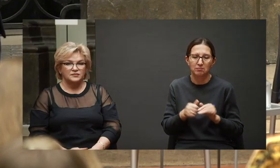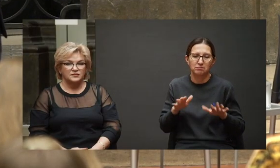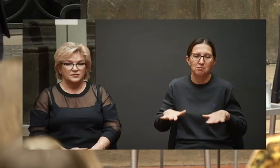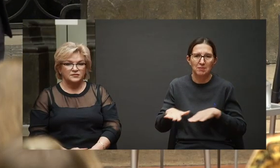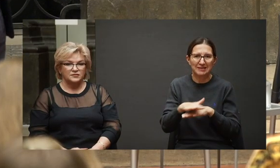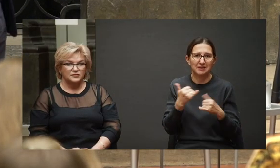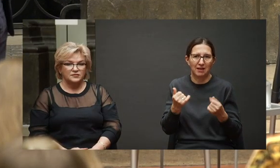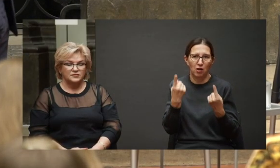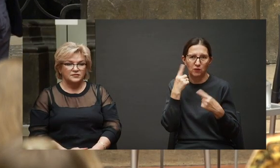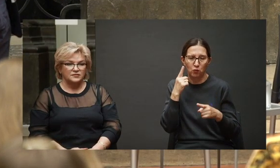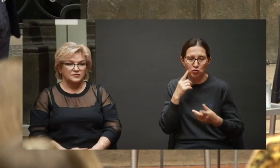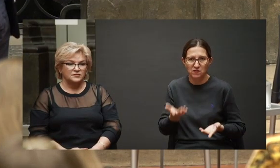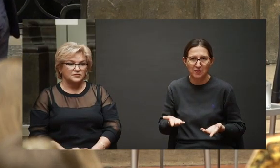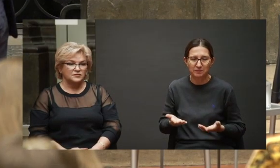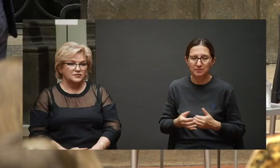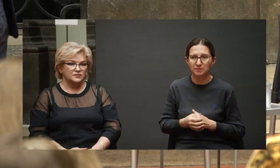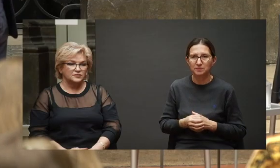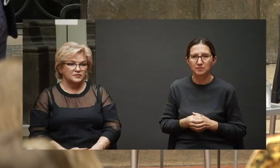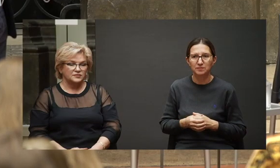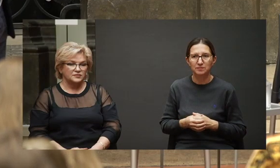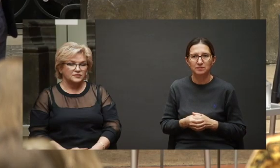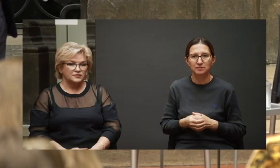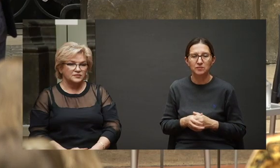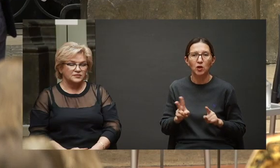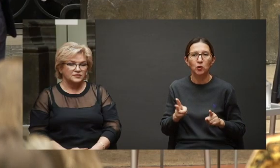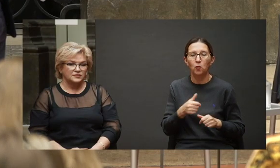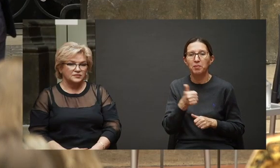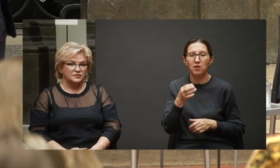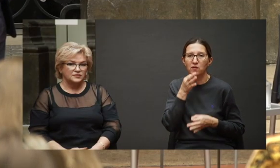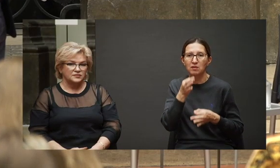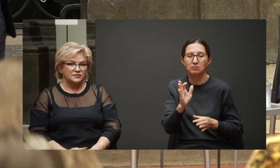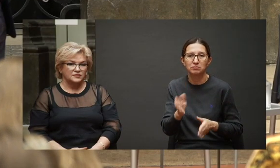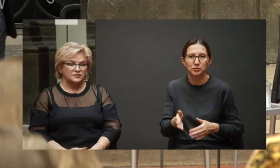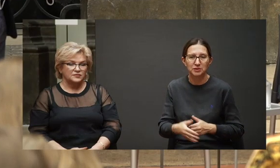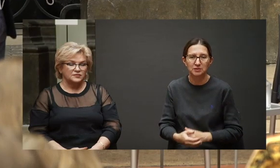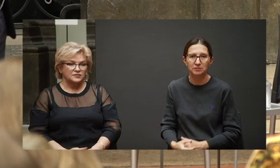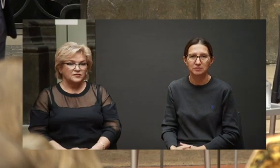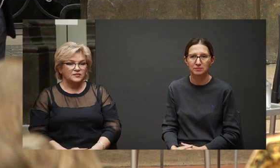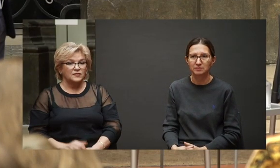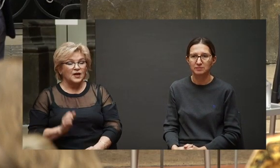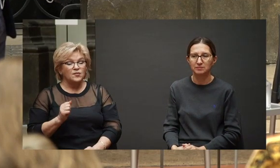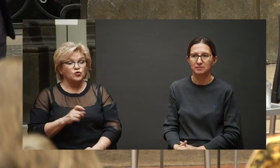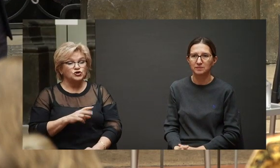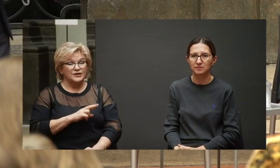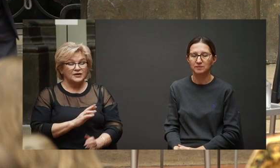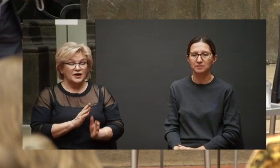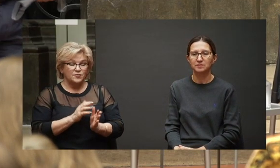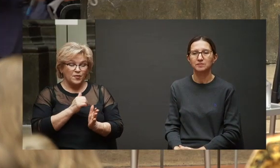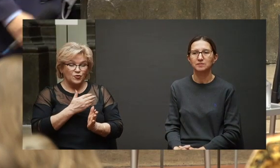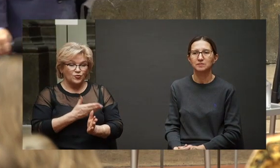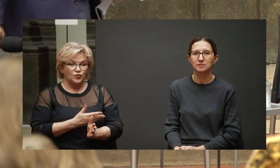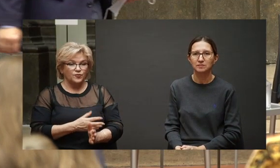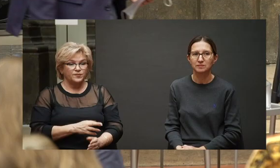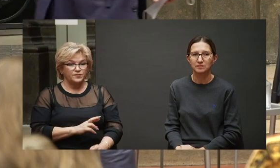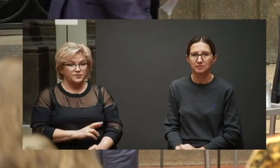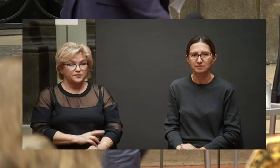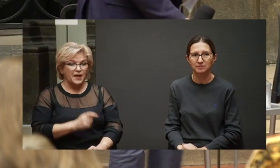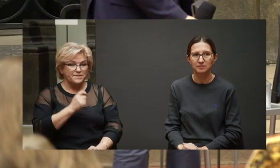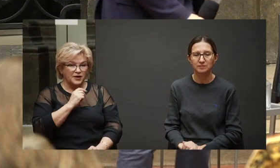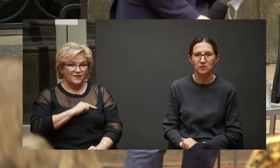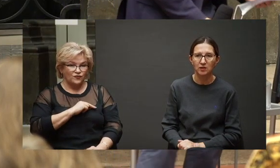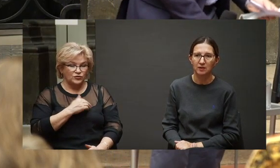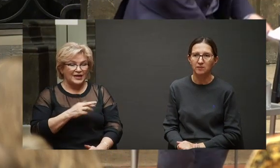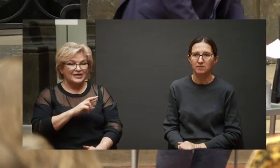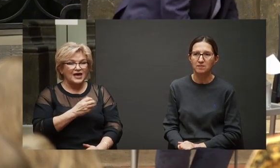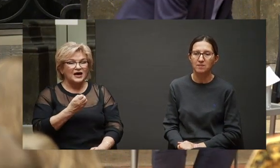площадки. Коллеги, кто возьмет первым? Можно я просто... Да, пожалуйста, Марин. Включен уже, да? Я